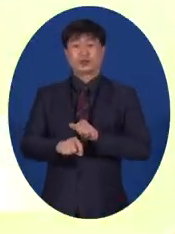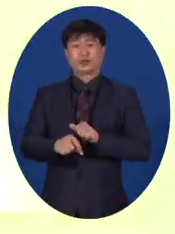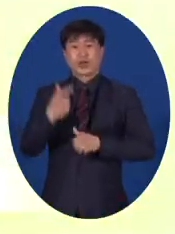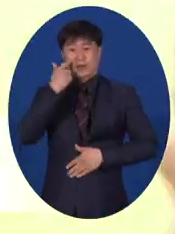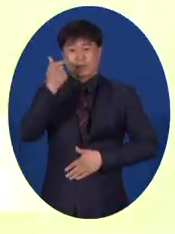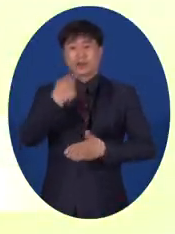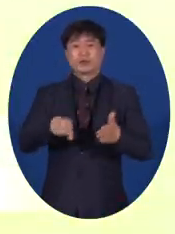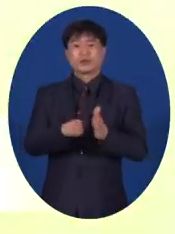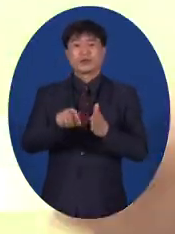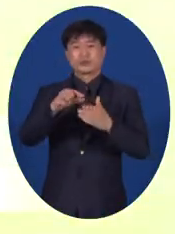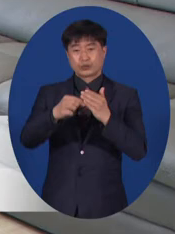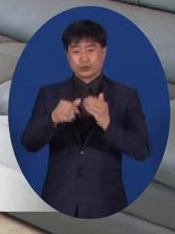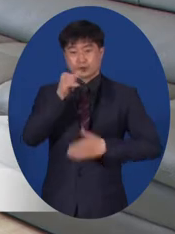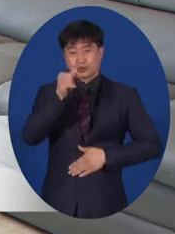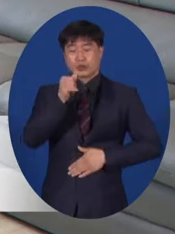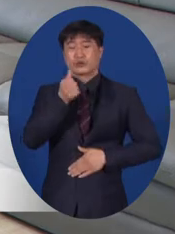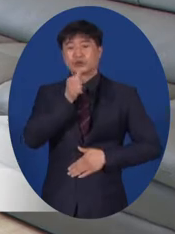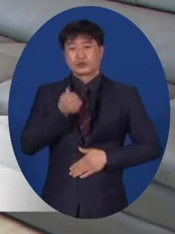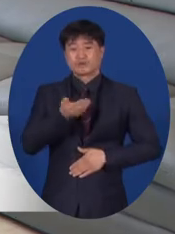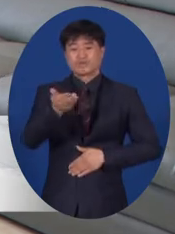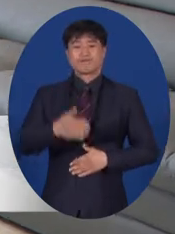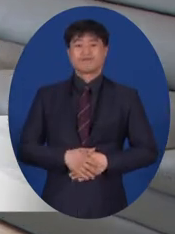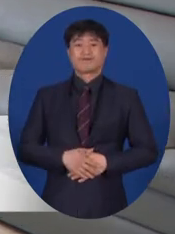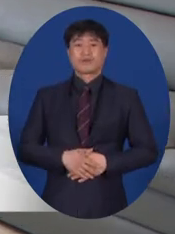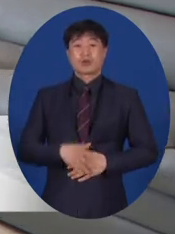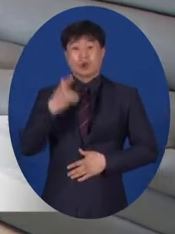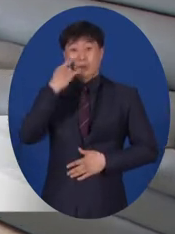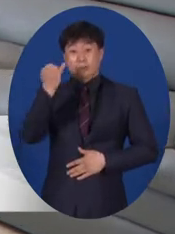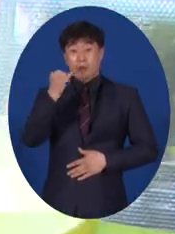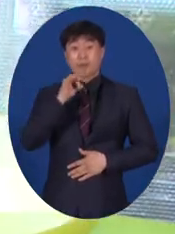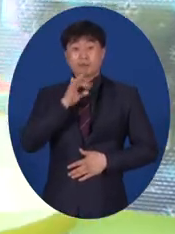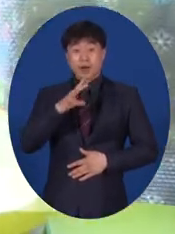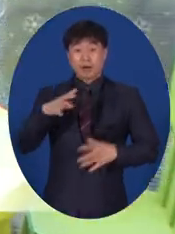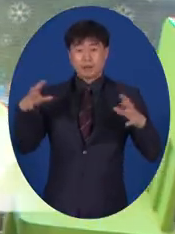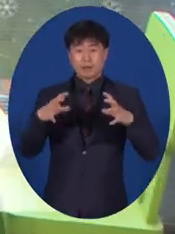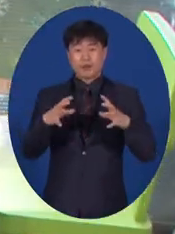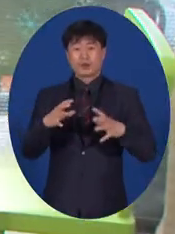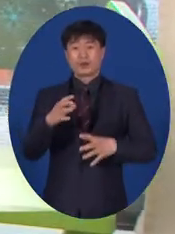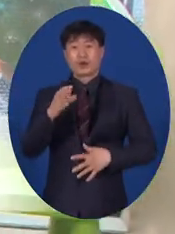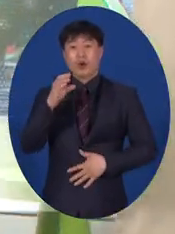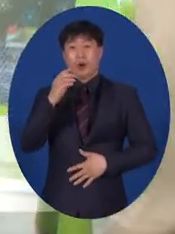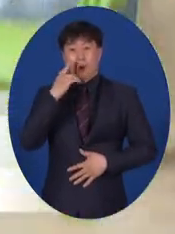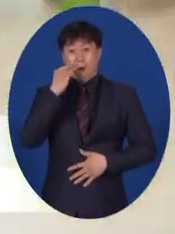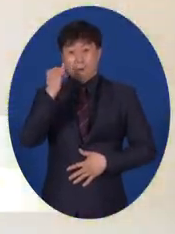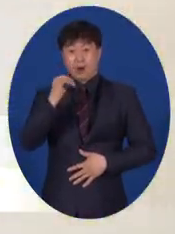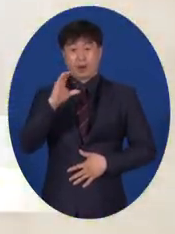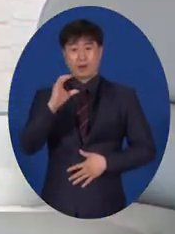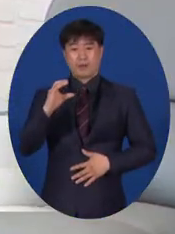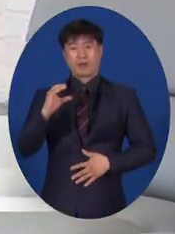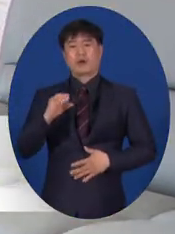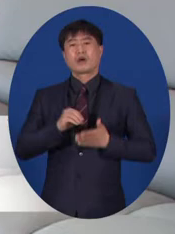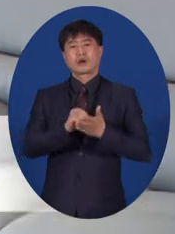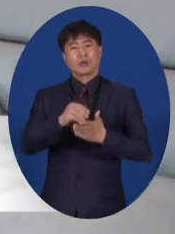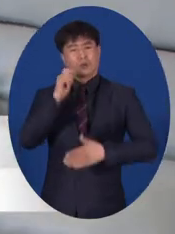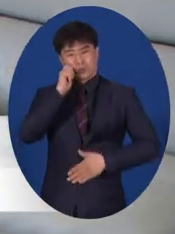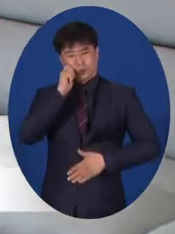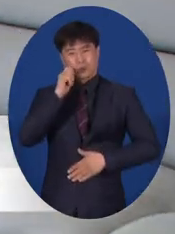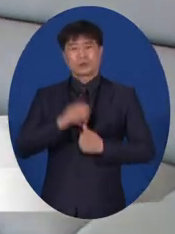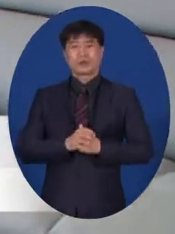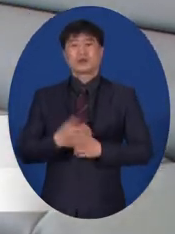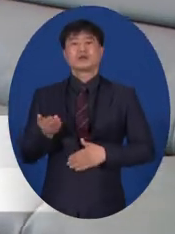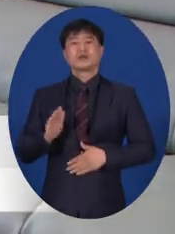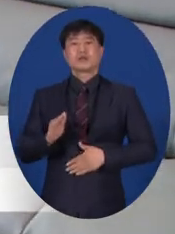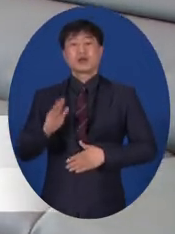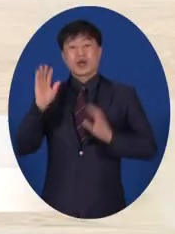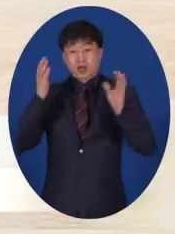요즘 아빠들을 위한 프로그램이 있어 취재했습니다. 엄마들만 모이는 맘카페 가입은 어려운 게 현실. 그러나 육아